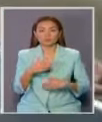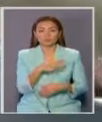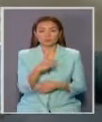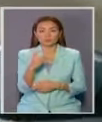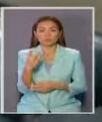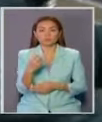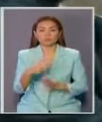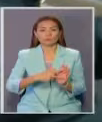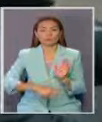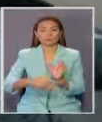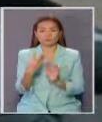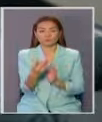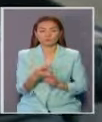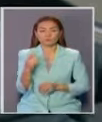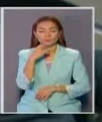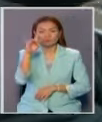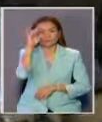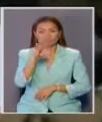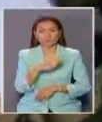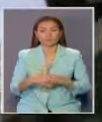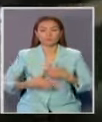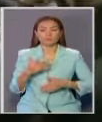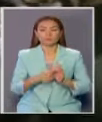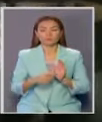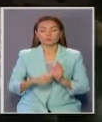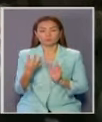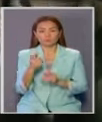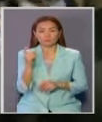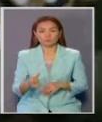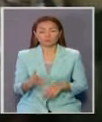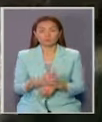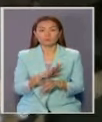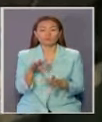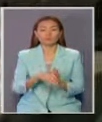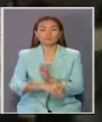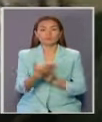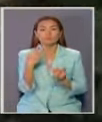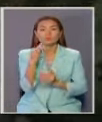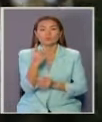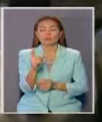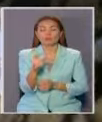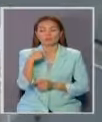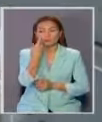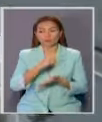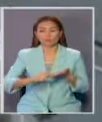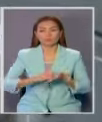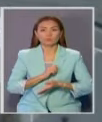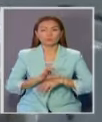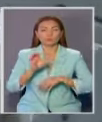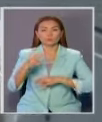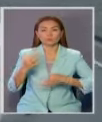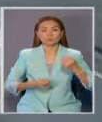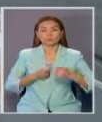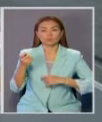статье 383 Республики Казахстан привлечено 74 человека. Из них в отношении одного лица документы направлены в